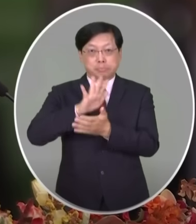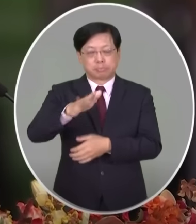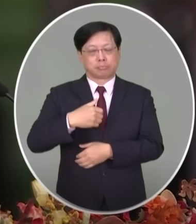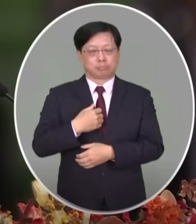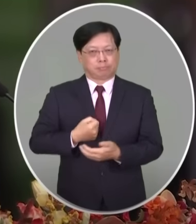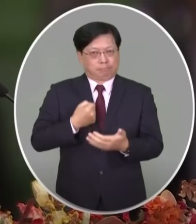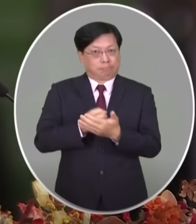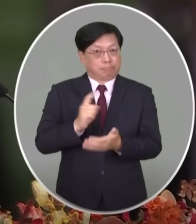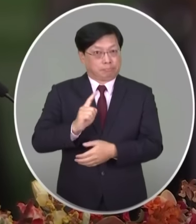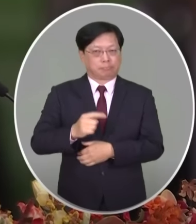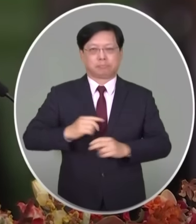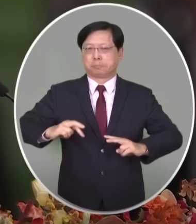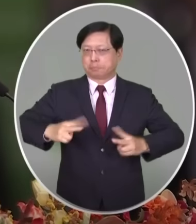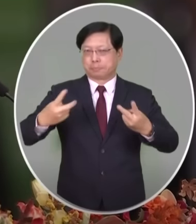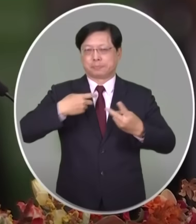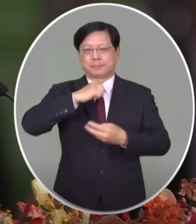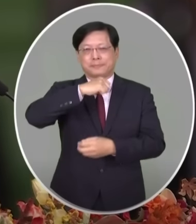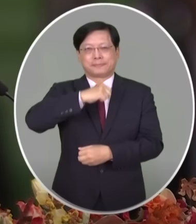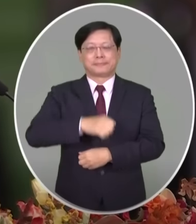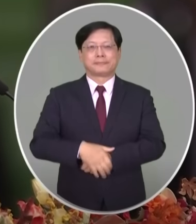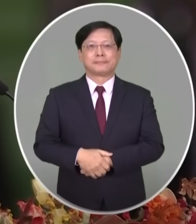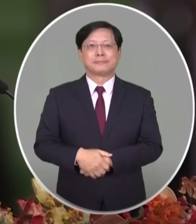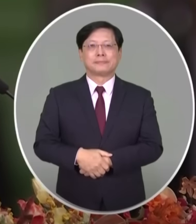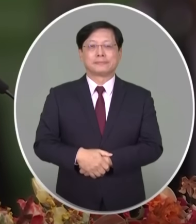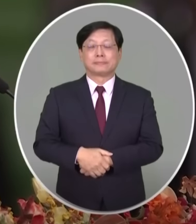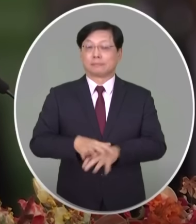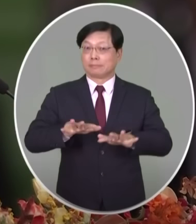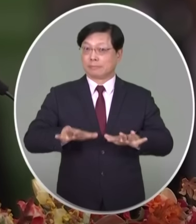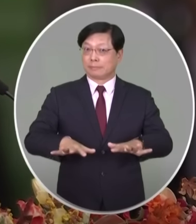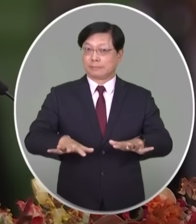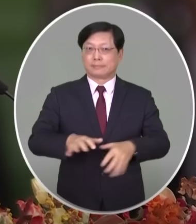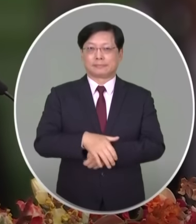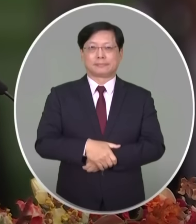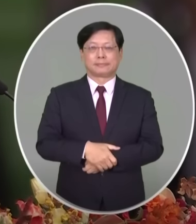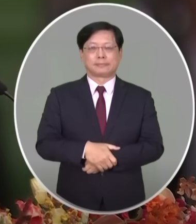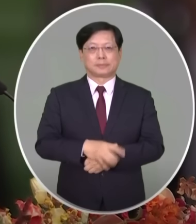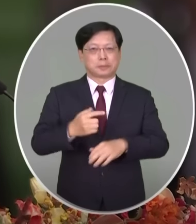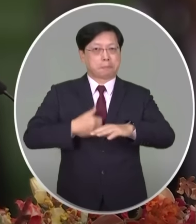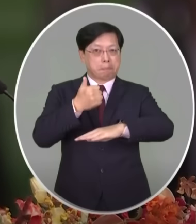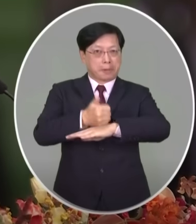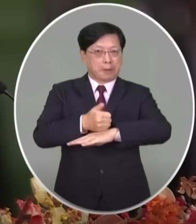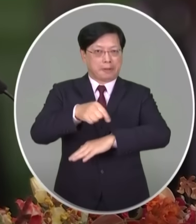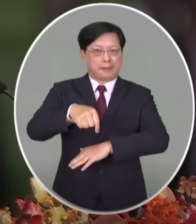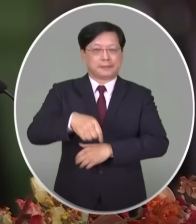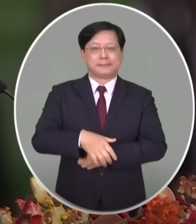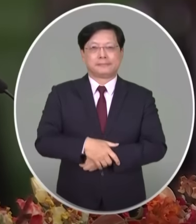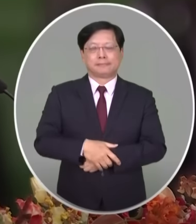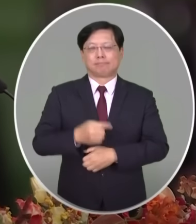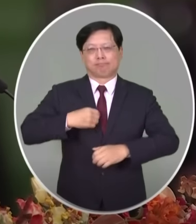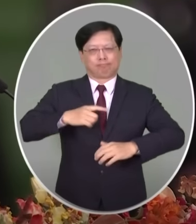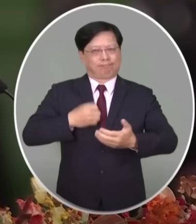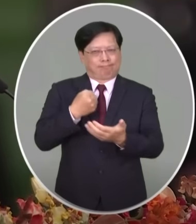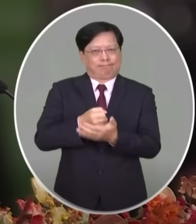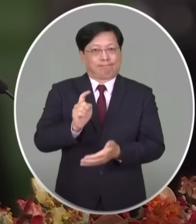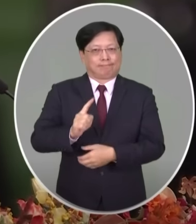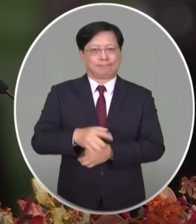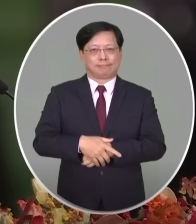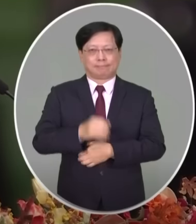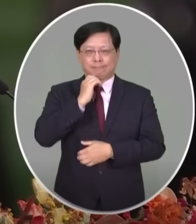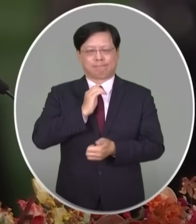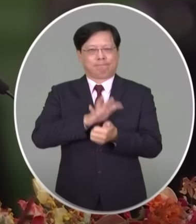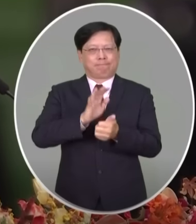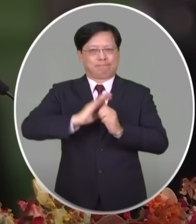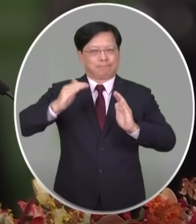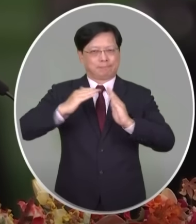志改变台湾，现在站在这里，我立志壮大